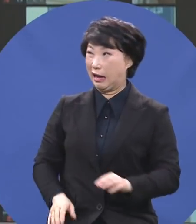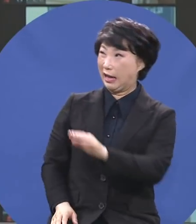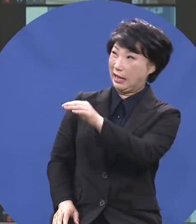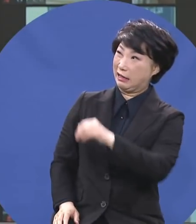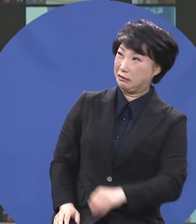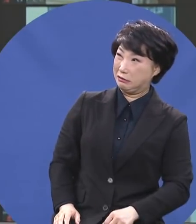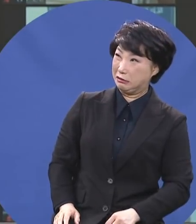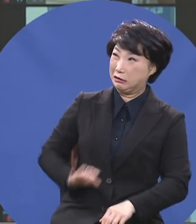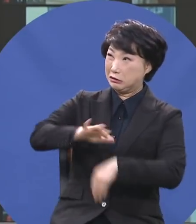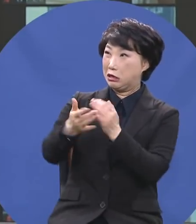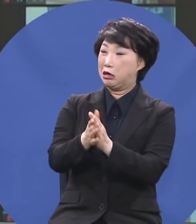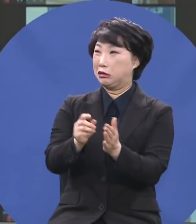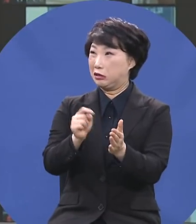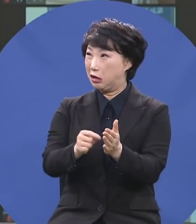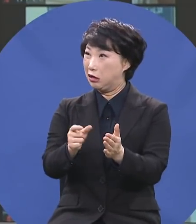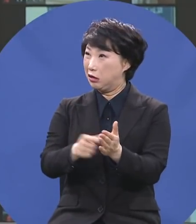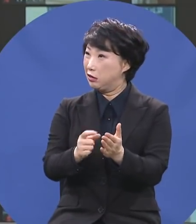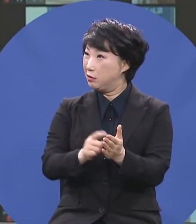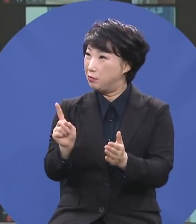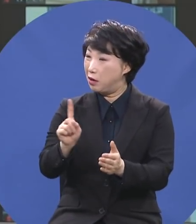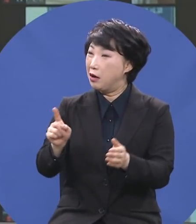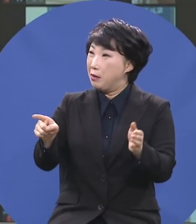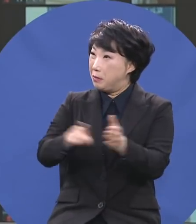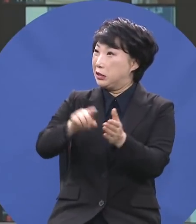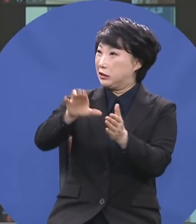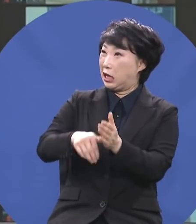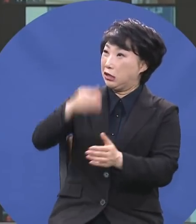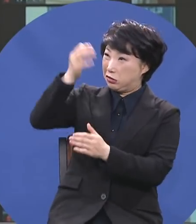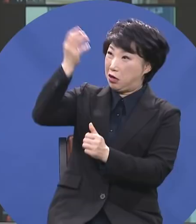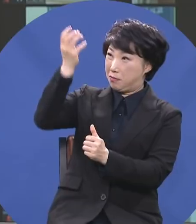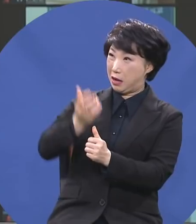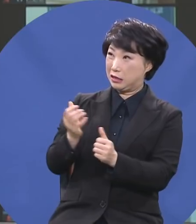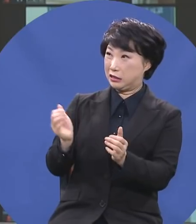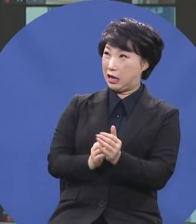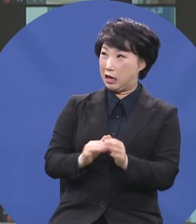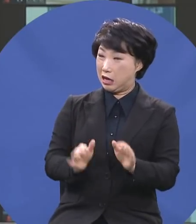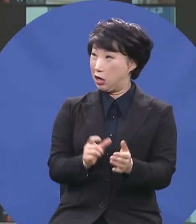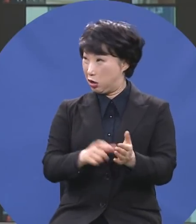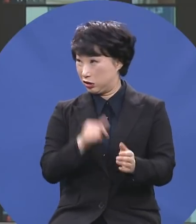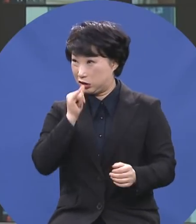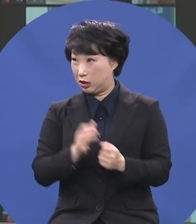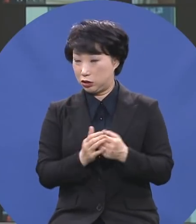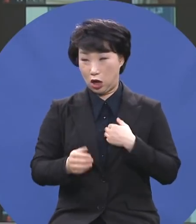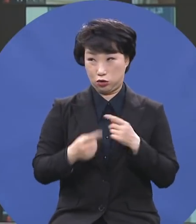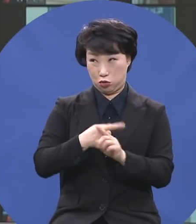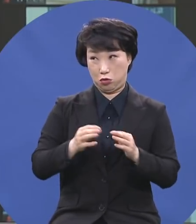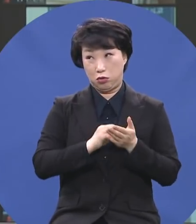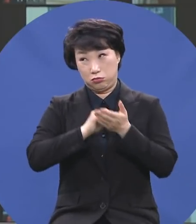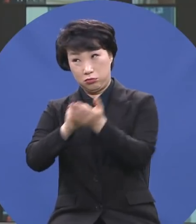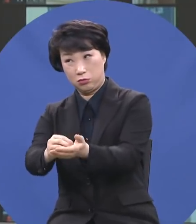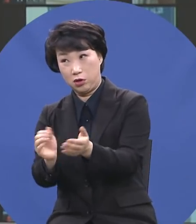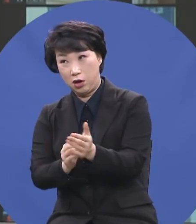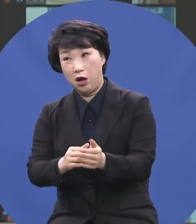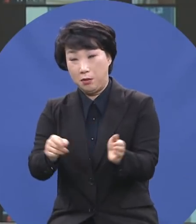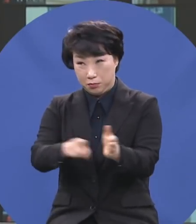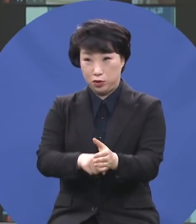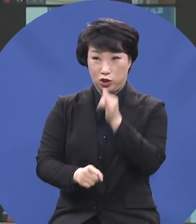성경에 믿을 때 성령을 받았다고 했으니 내가 교회 왔으니 믿은 것이니 나도 성령